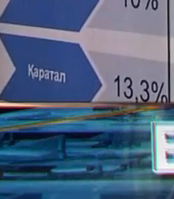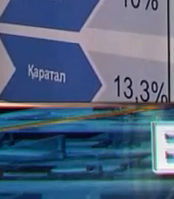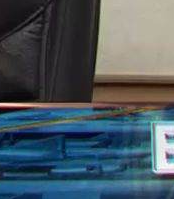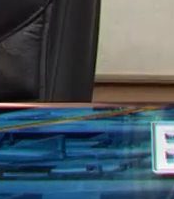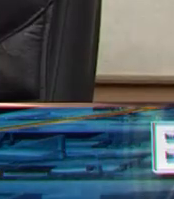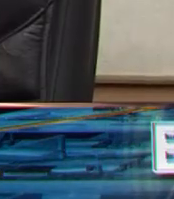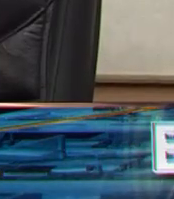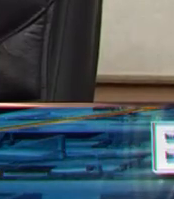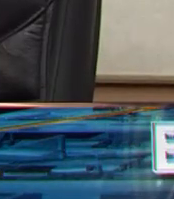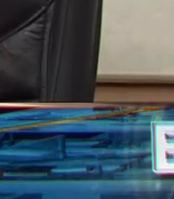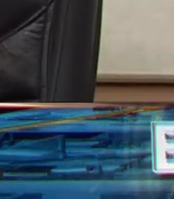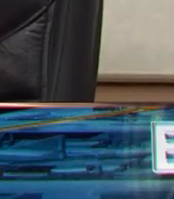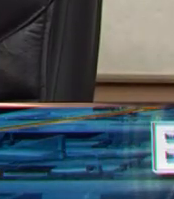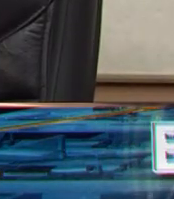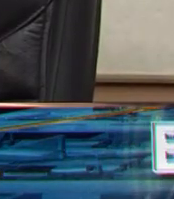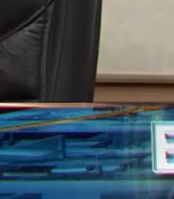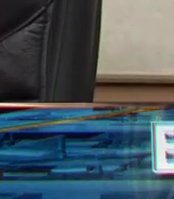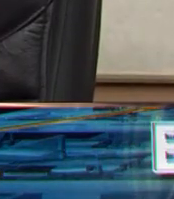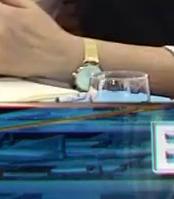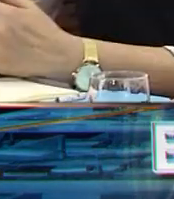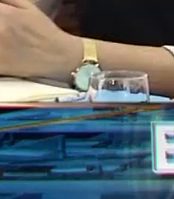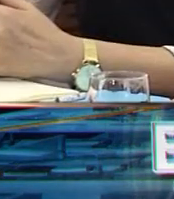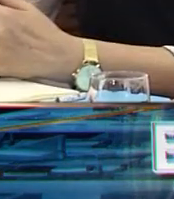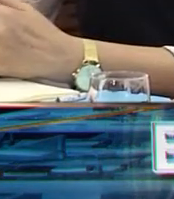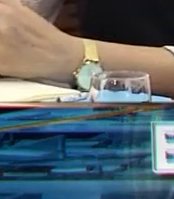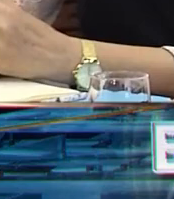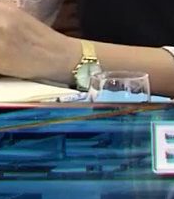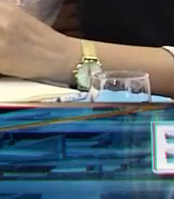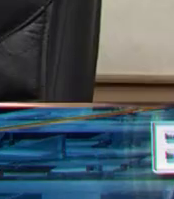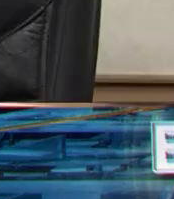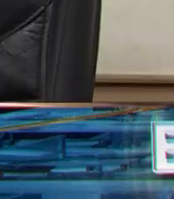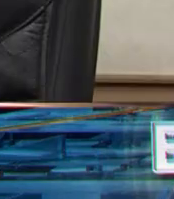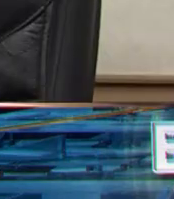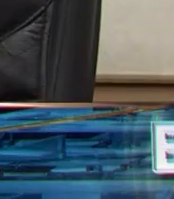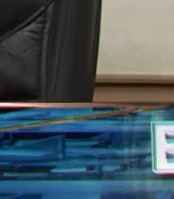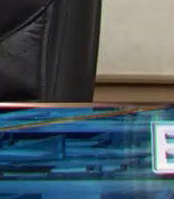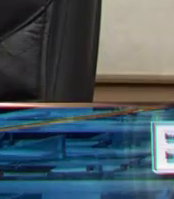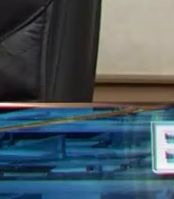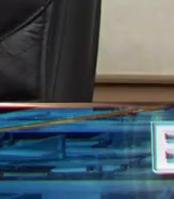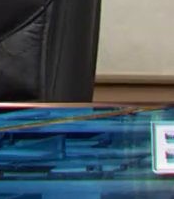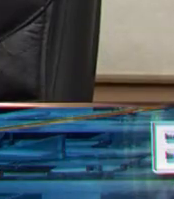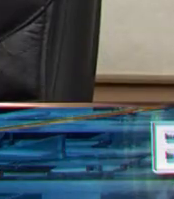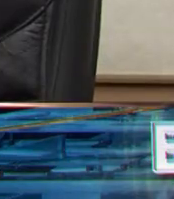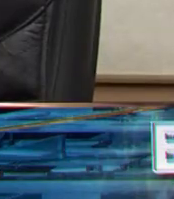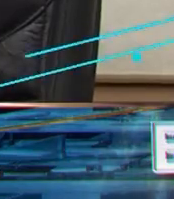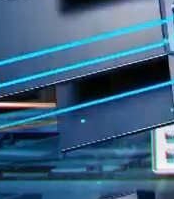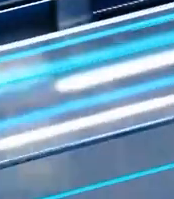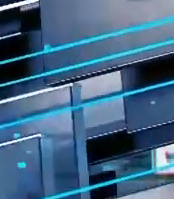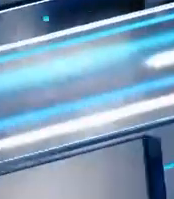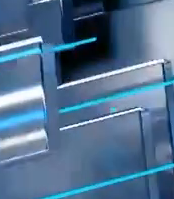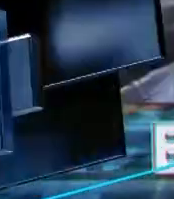өткізді. Мектептерде жеткіншектермен жұмысты күшейтуді тапсырамын. Ұстаздар, басшылар қадағалауға алсаңыздар.